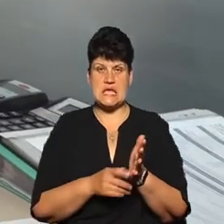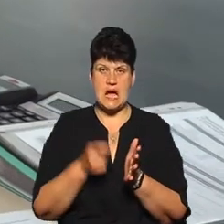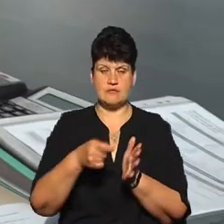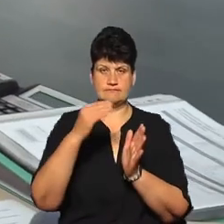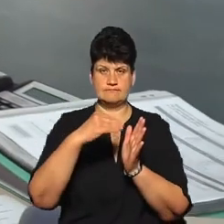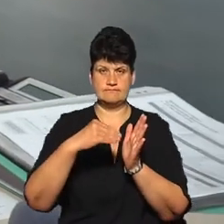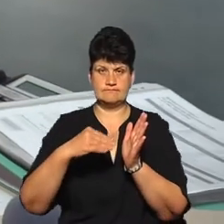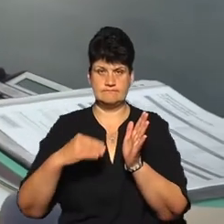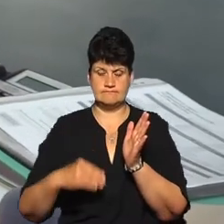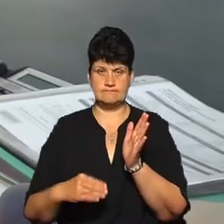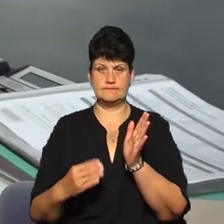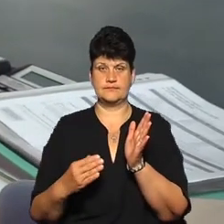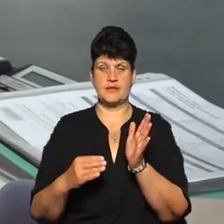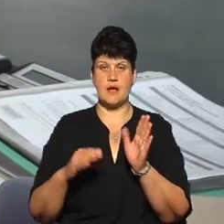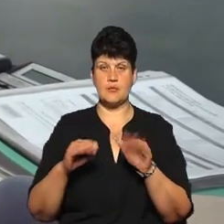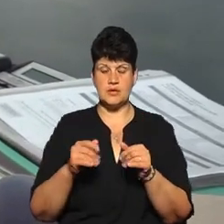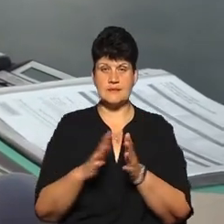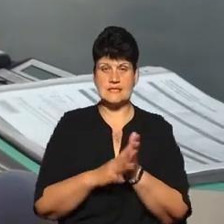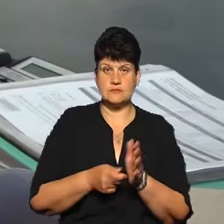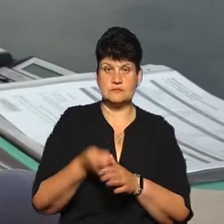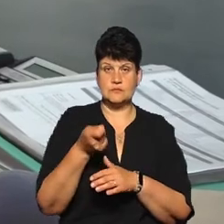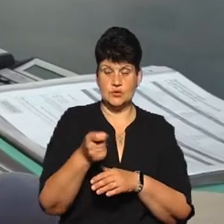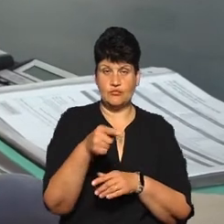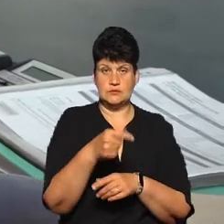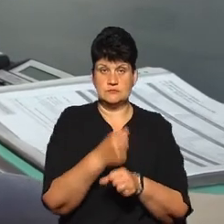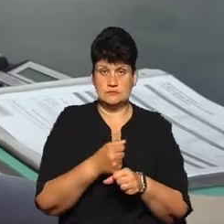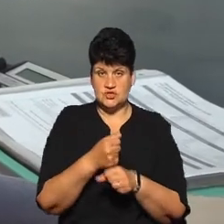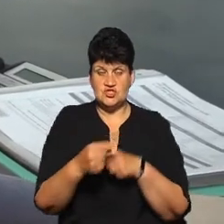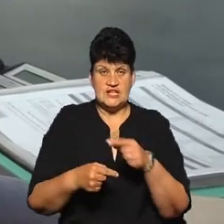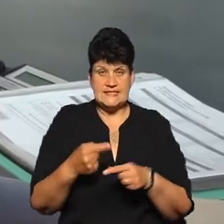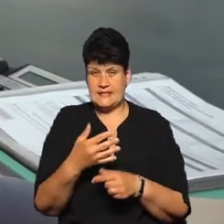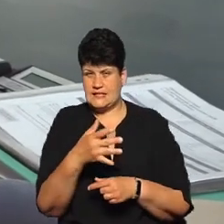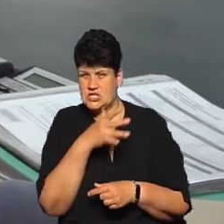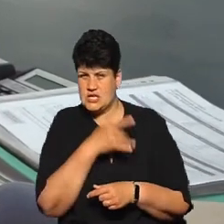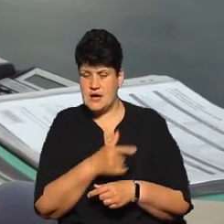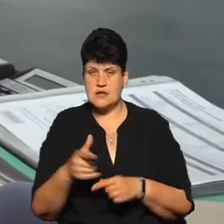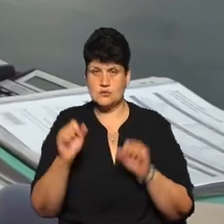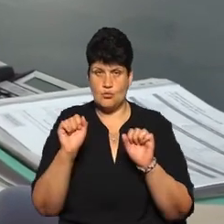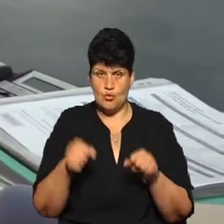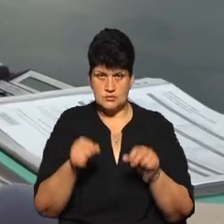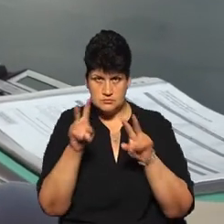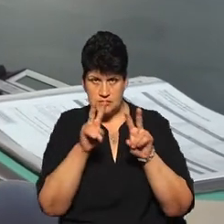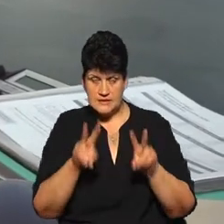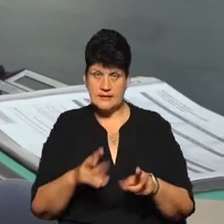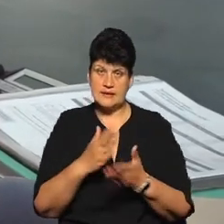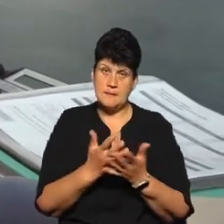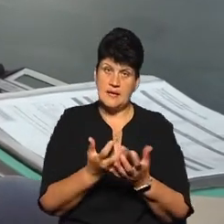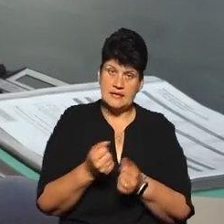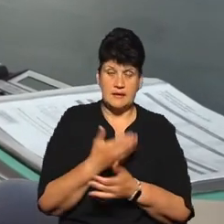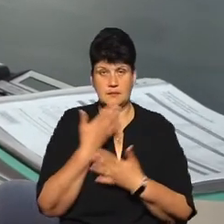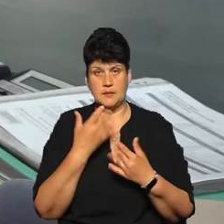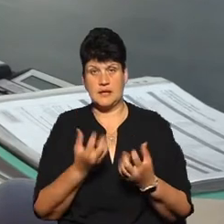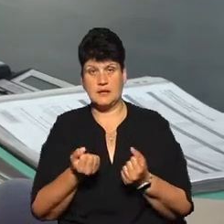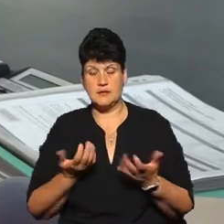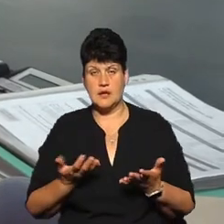IBAN, цей рахуночок. Тоді заявку подаєте, вона обробляється. Через деякий час ви можете цю заявку потім переглянути, чи її прийняли. І все,